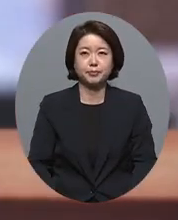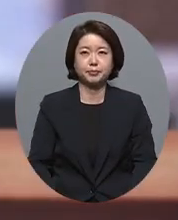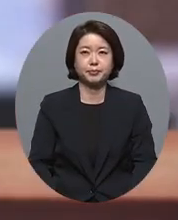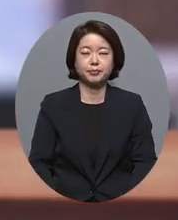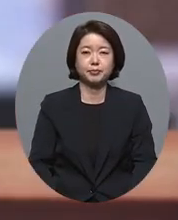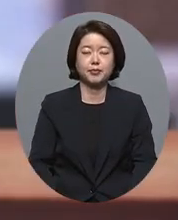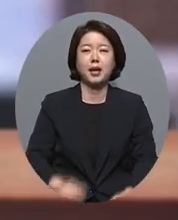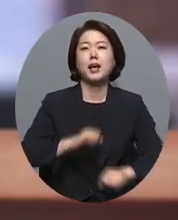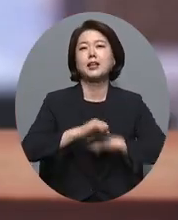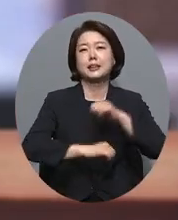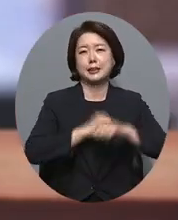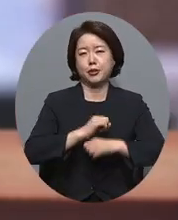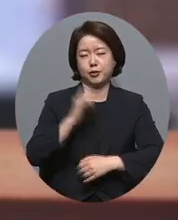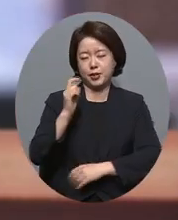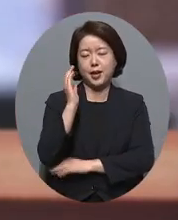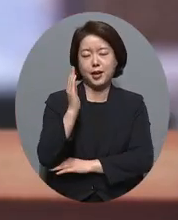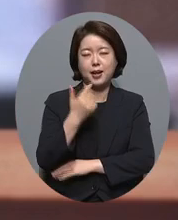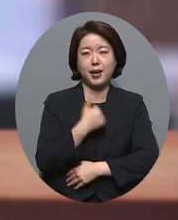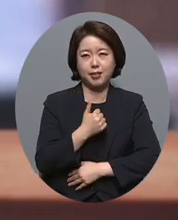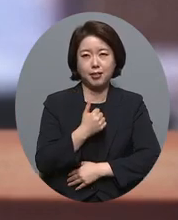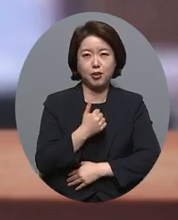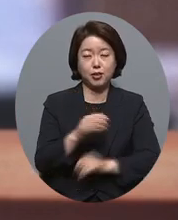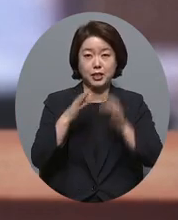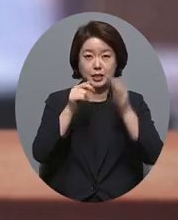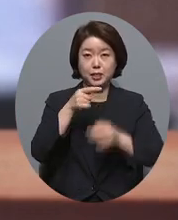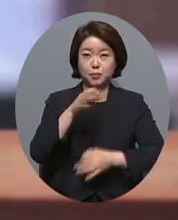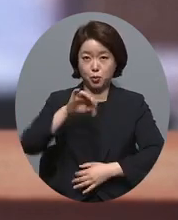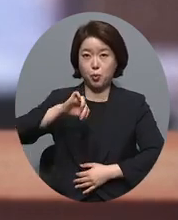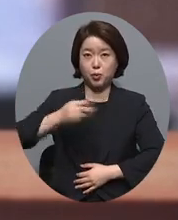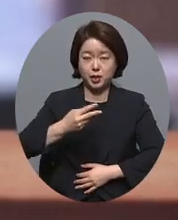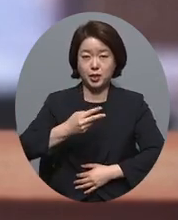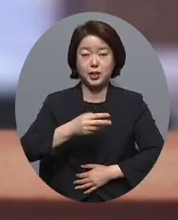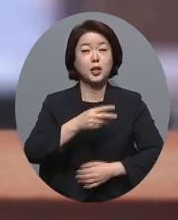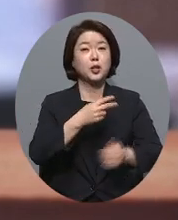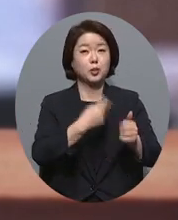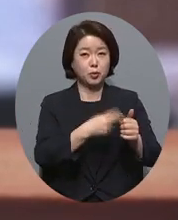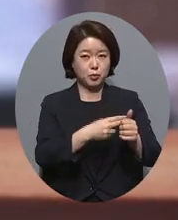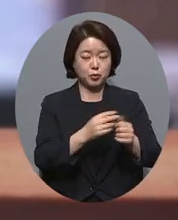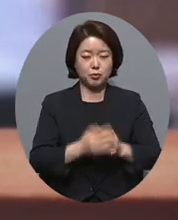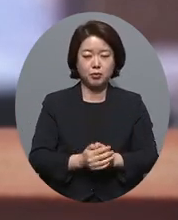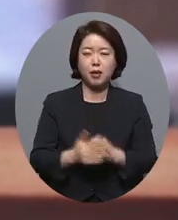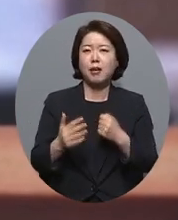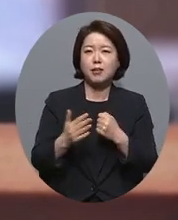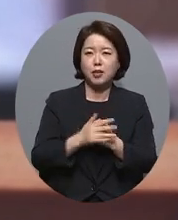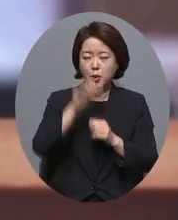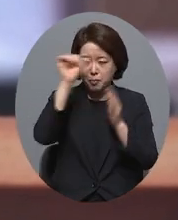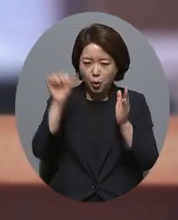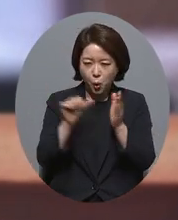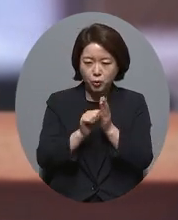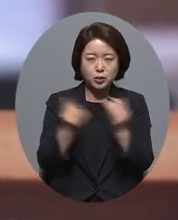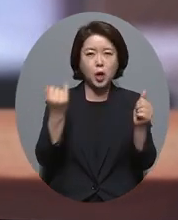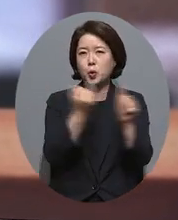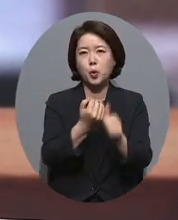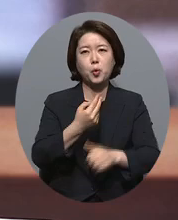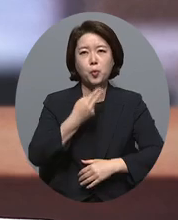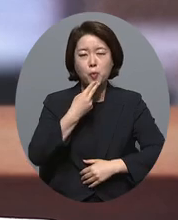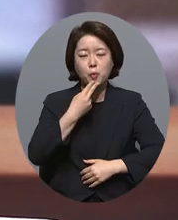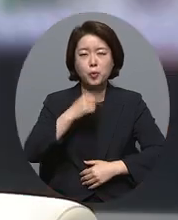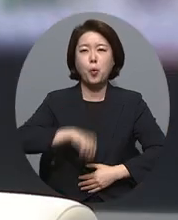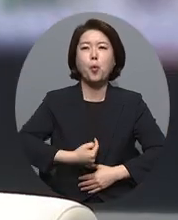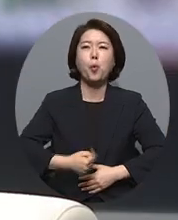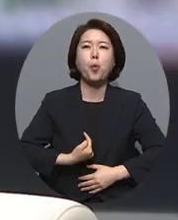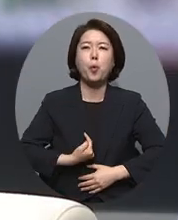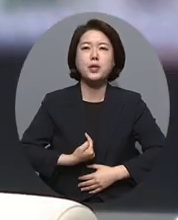자유를 강조하는 김동희 명예교수의 모습을 보셨는데요 아 그래서 그런지 평생 결혼하지 않고 독신으로 살았습니다 김동길